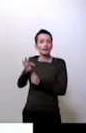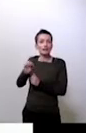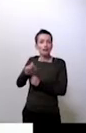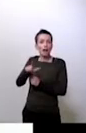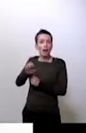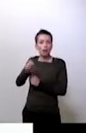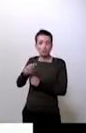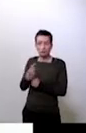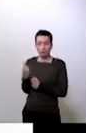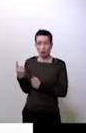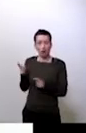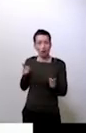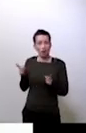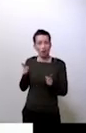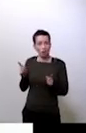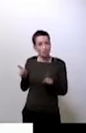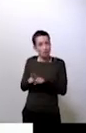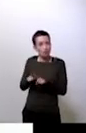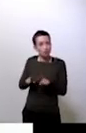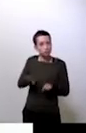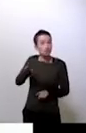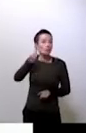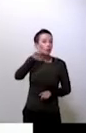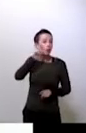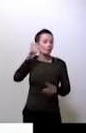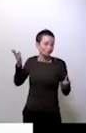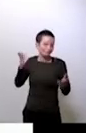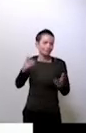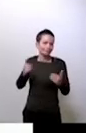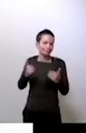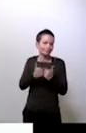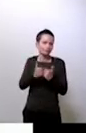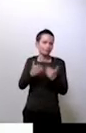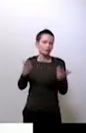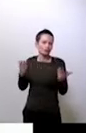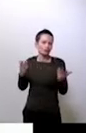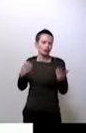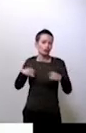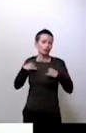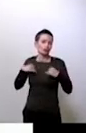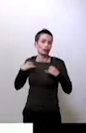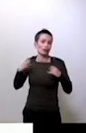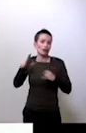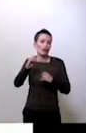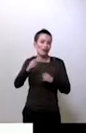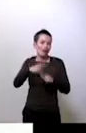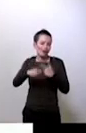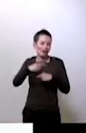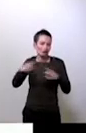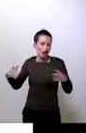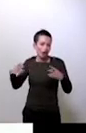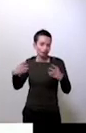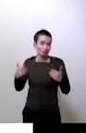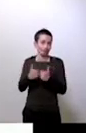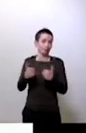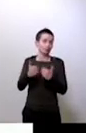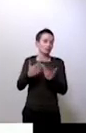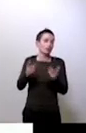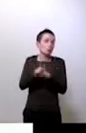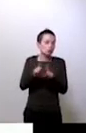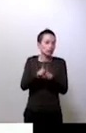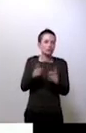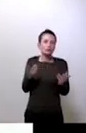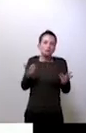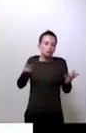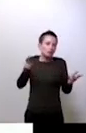Pourquoi ? D'abord parce que nous avons une forte demande de cohabitation de la part des jeunes qui sont encore chez leurs parents, et aussi parce que nous avons quand même un